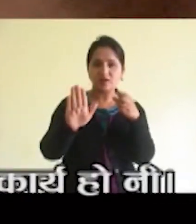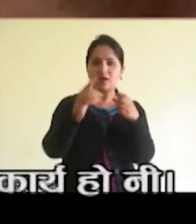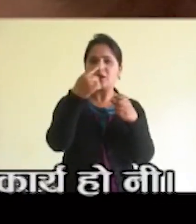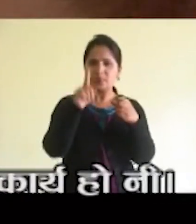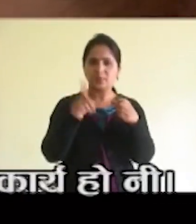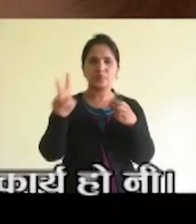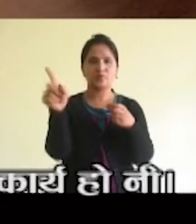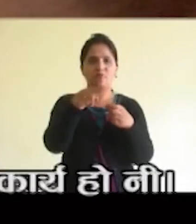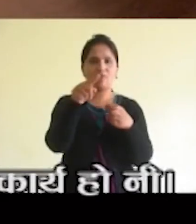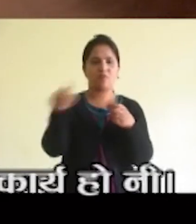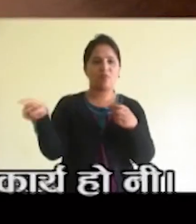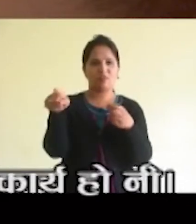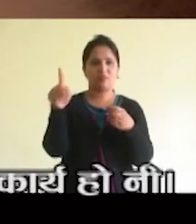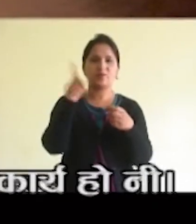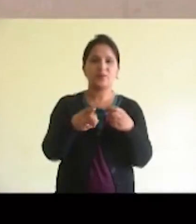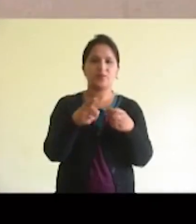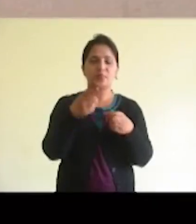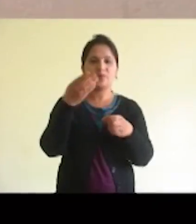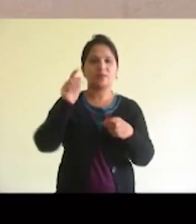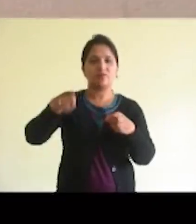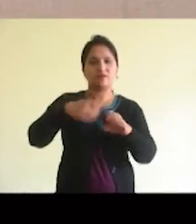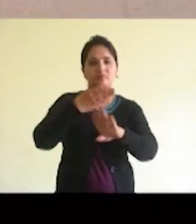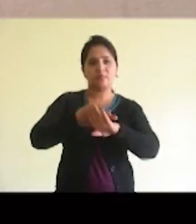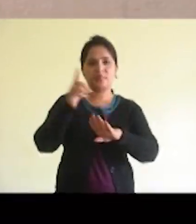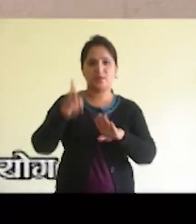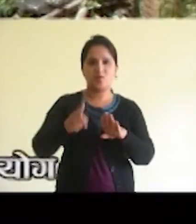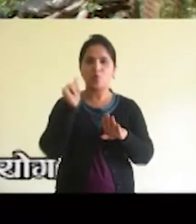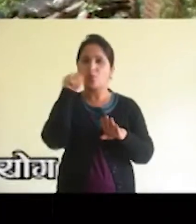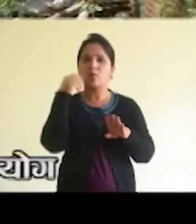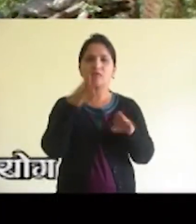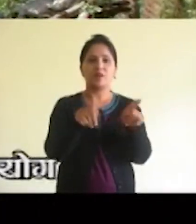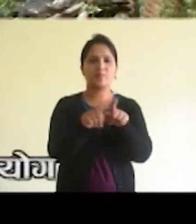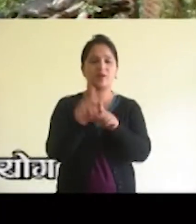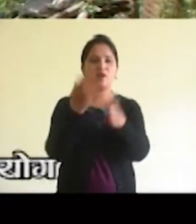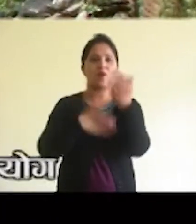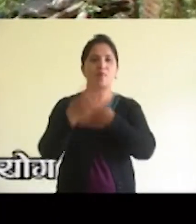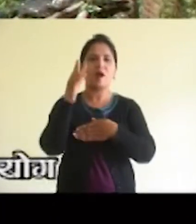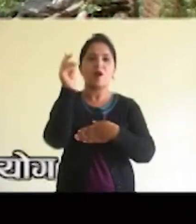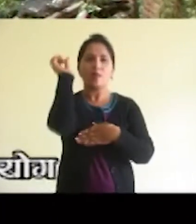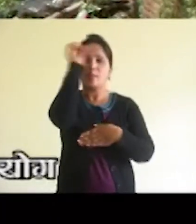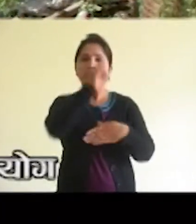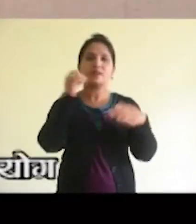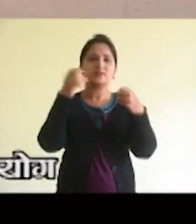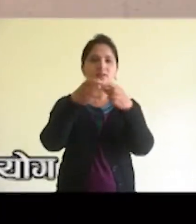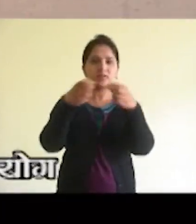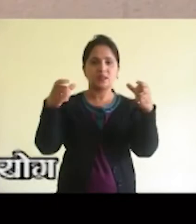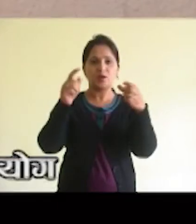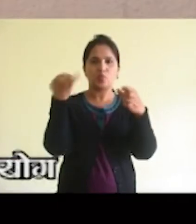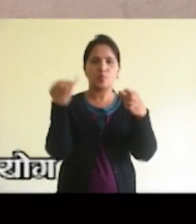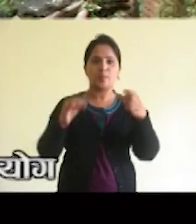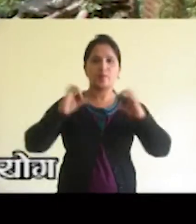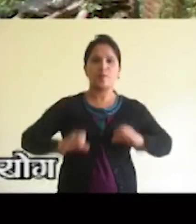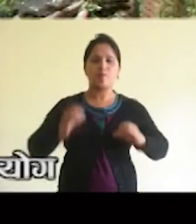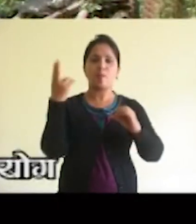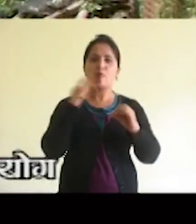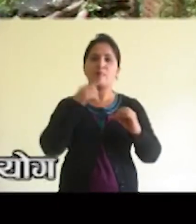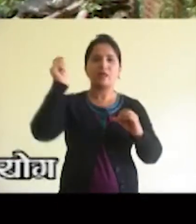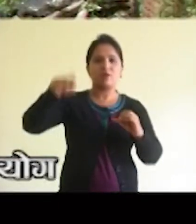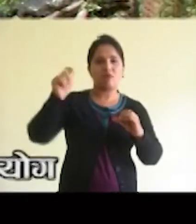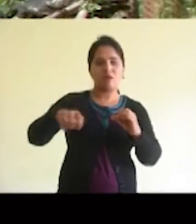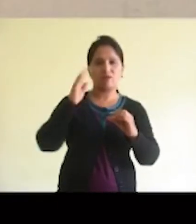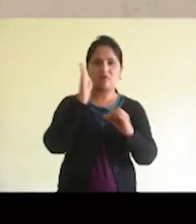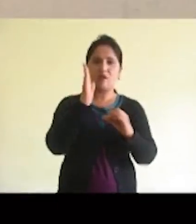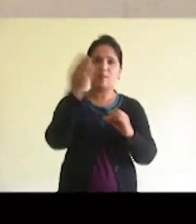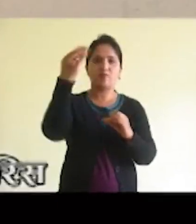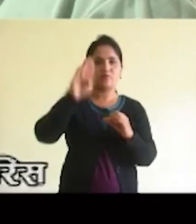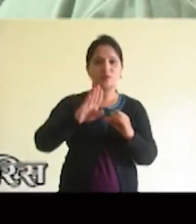र, त्यो त गैर कानुनी कार्य हो नि। कसैले पनि अपाङ्गता परिचय पत्रको दुरुपयोग गरेमा कानुनी कारवाही